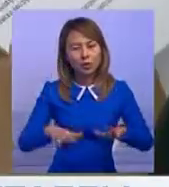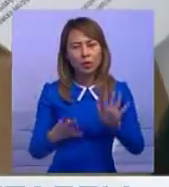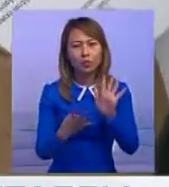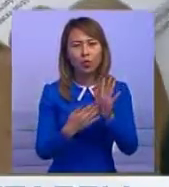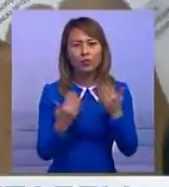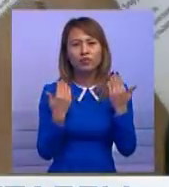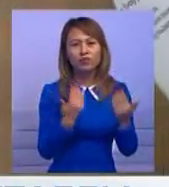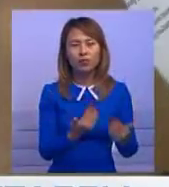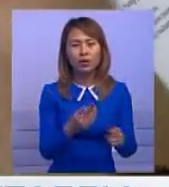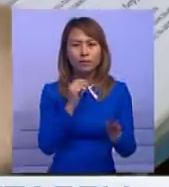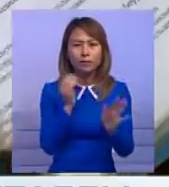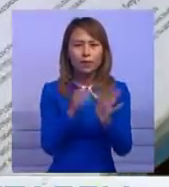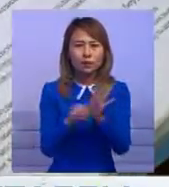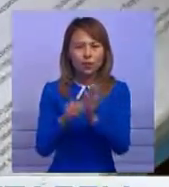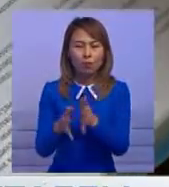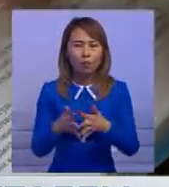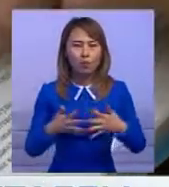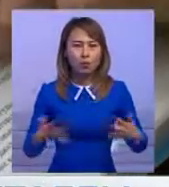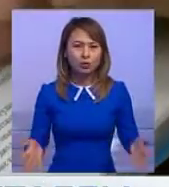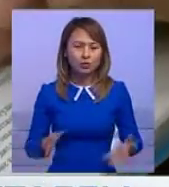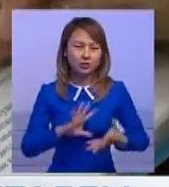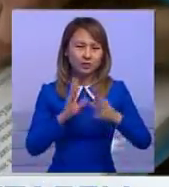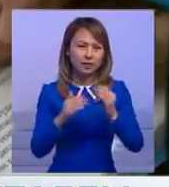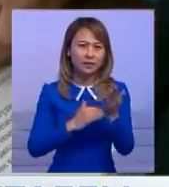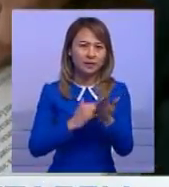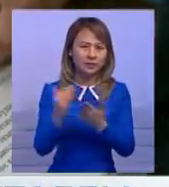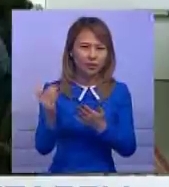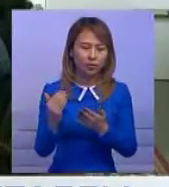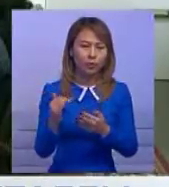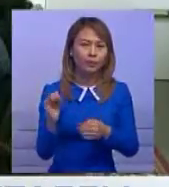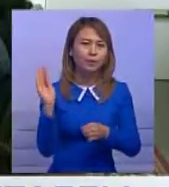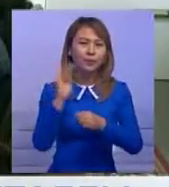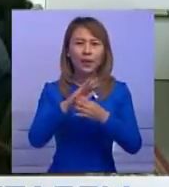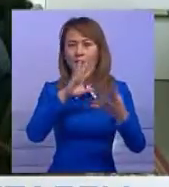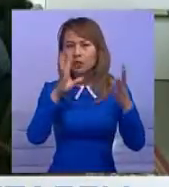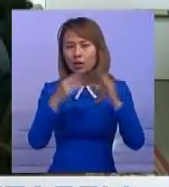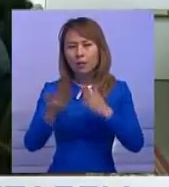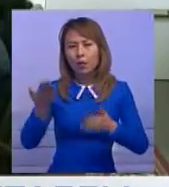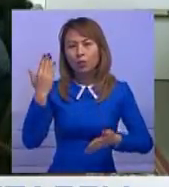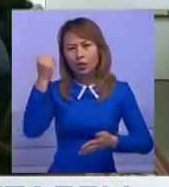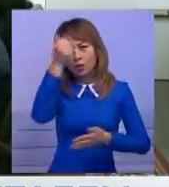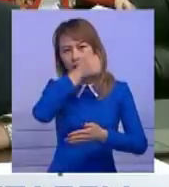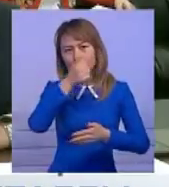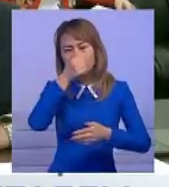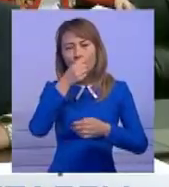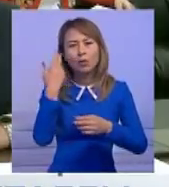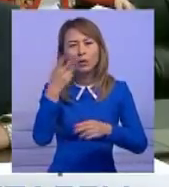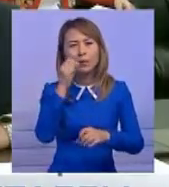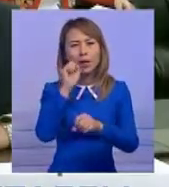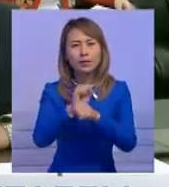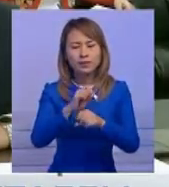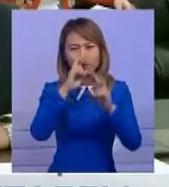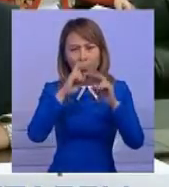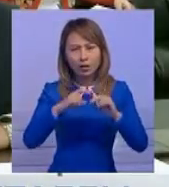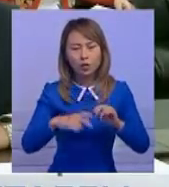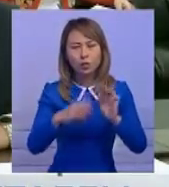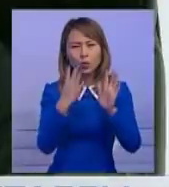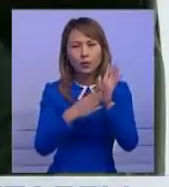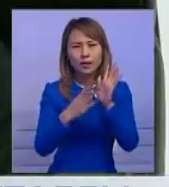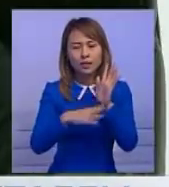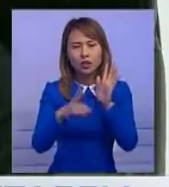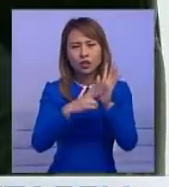9-ында жемқорлық тәуекелдерінің жоғары екендігі анықталды. Жалпы өткен жылы мониторинг барысында 97 кемшілік